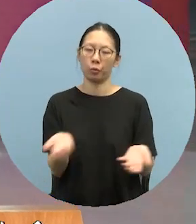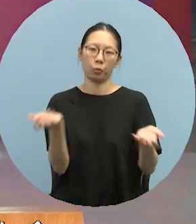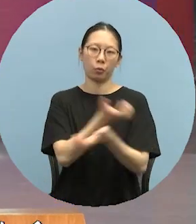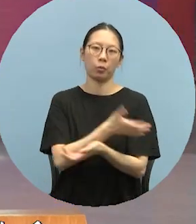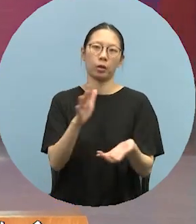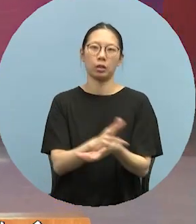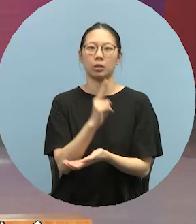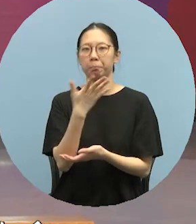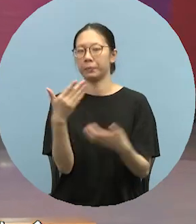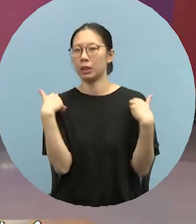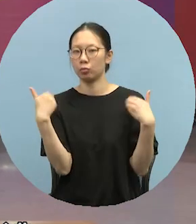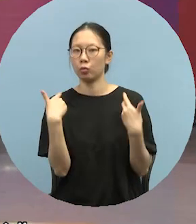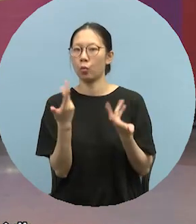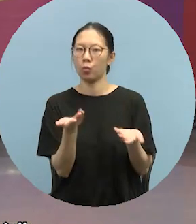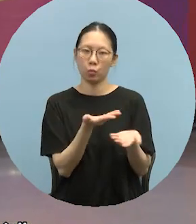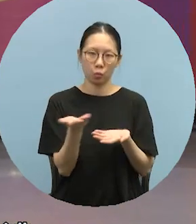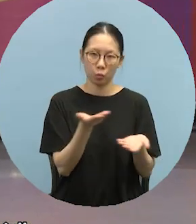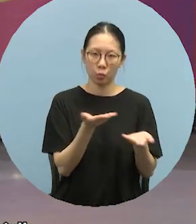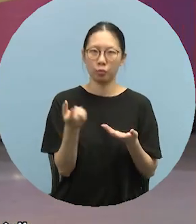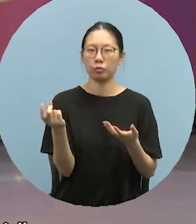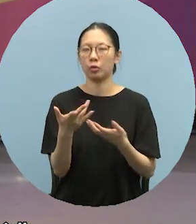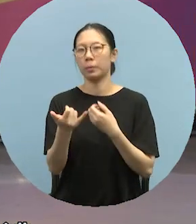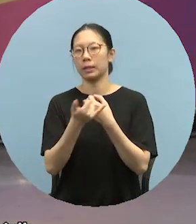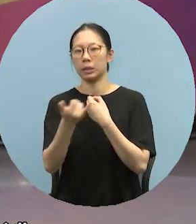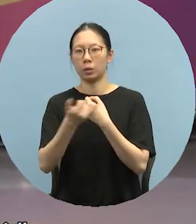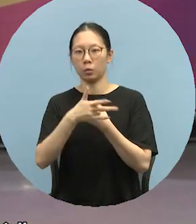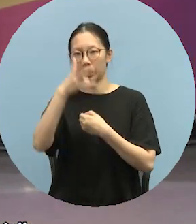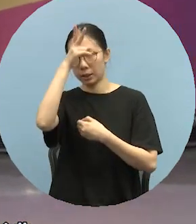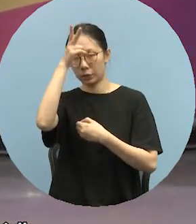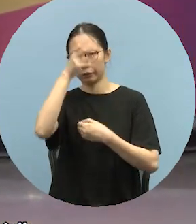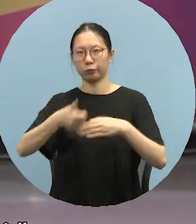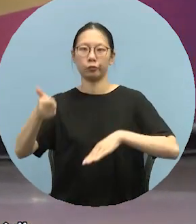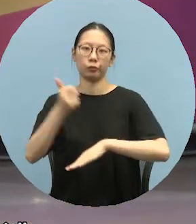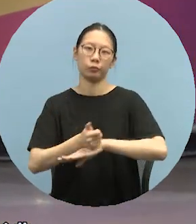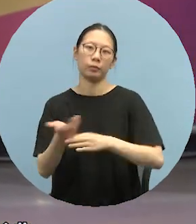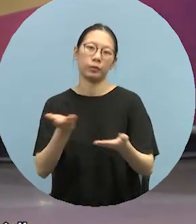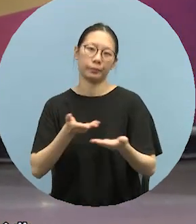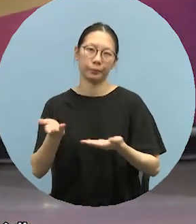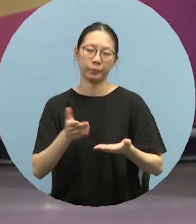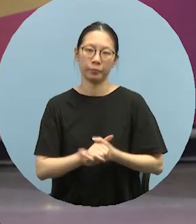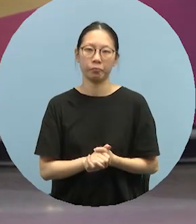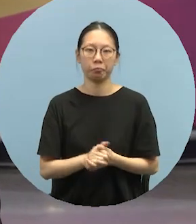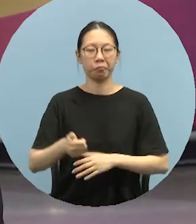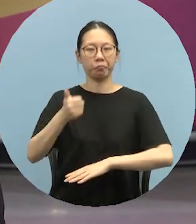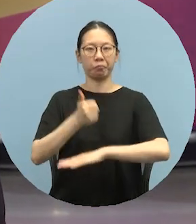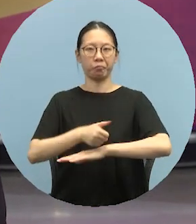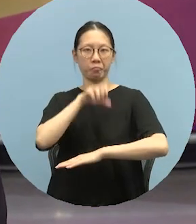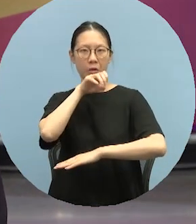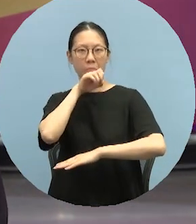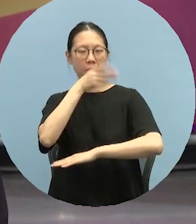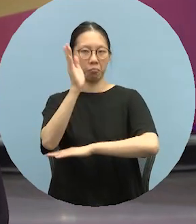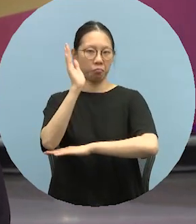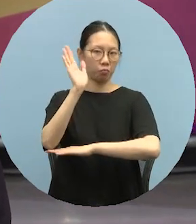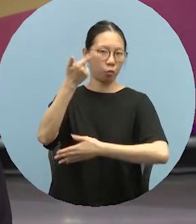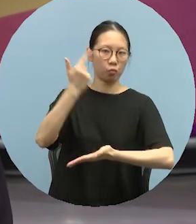的慶祝大會，以及第六屆特區政府的就職典禮，發表重要的講